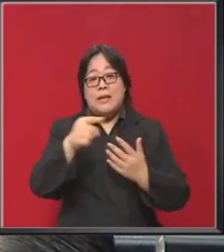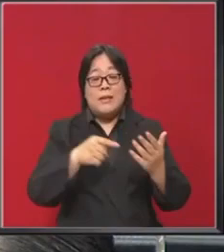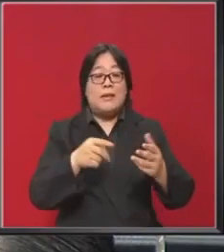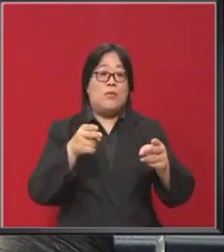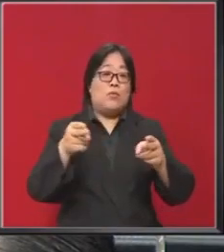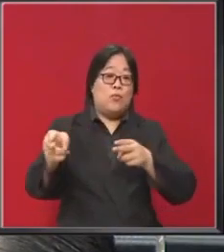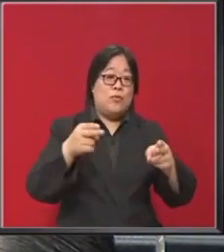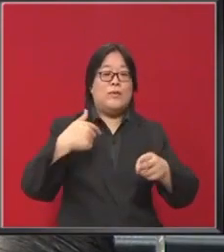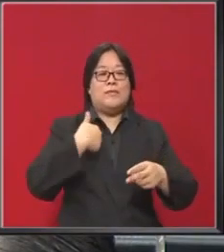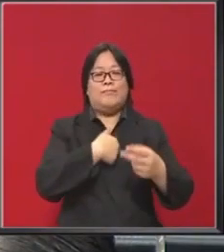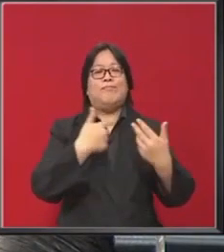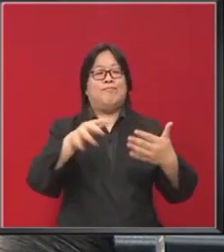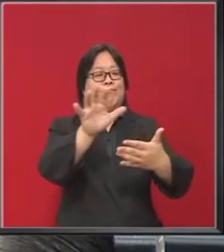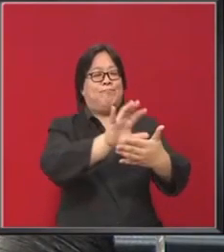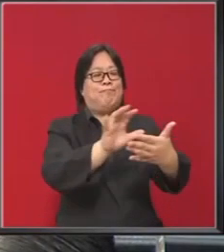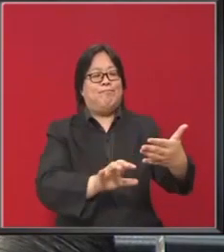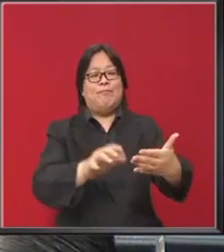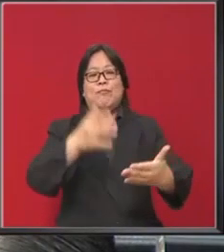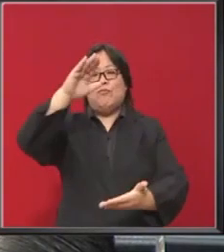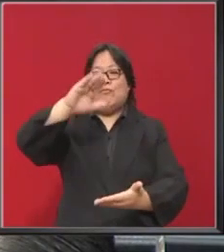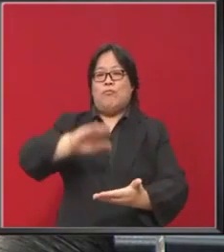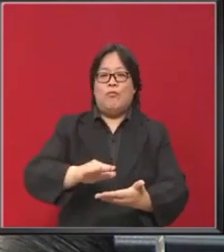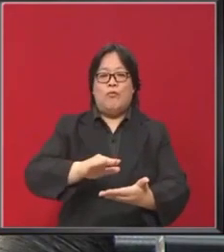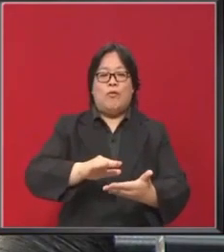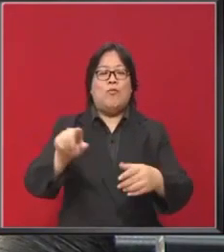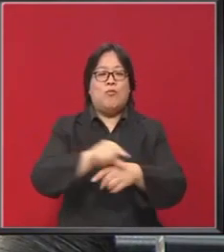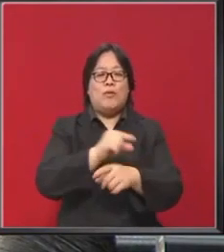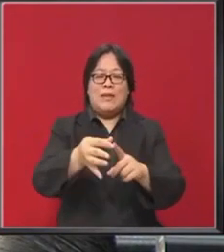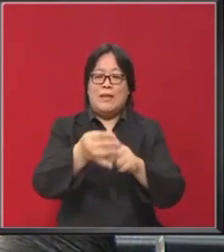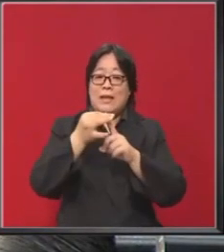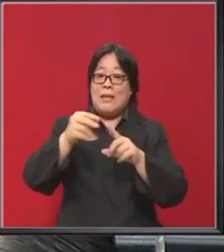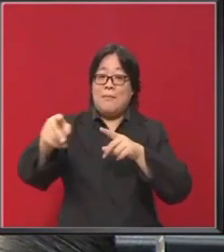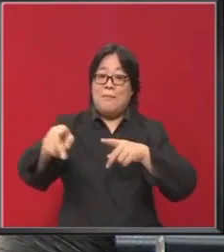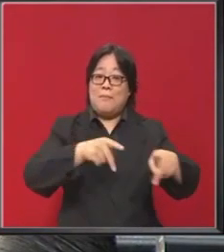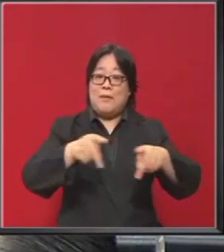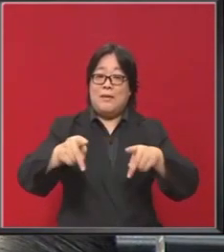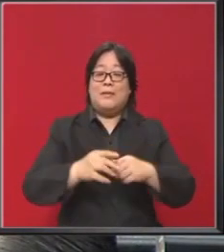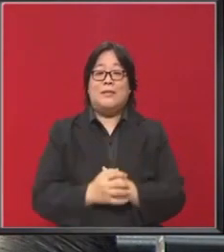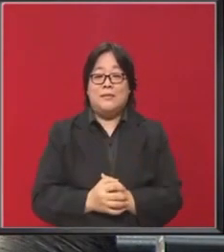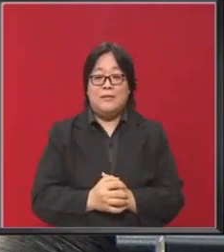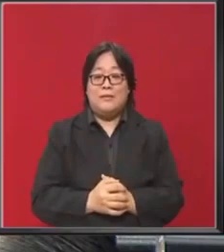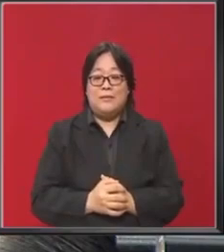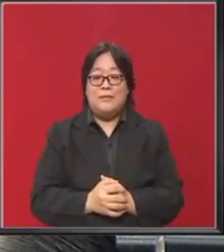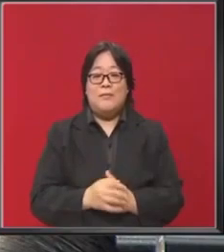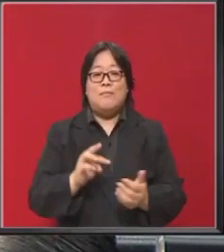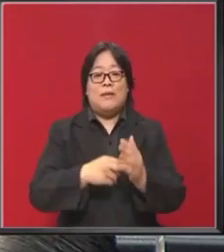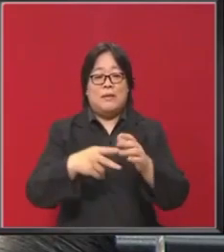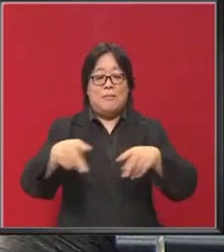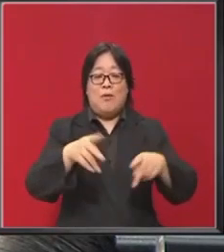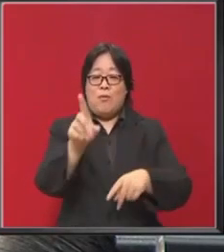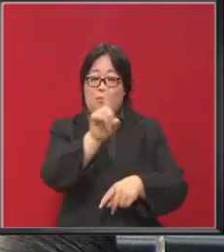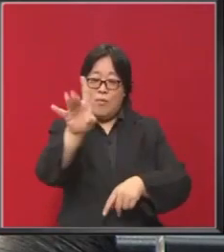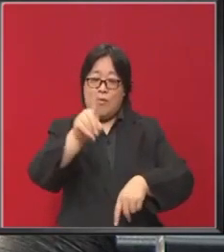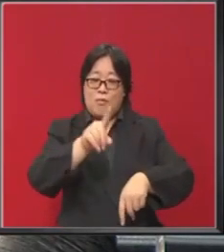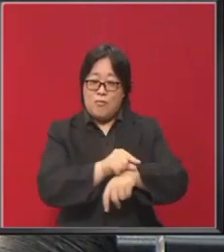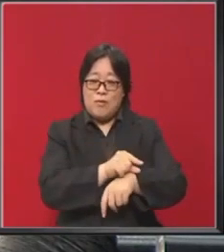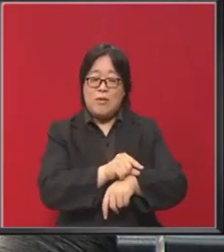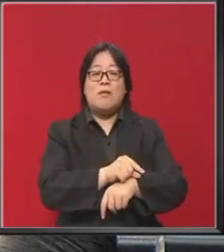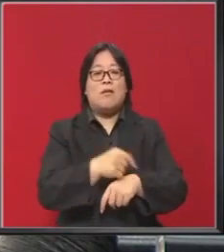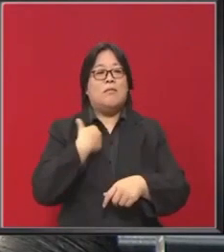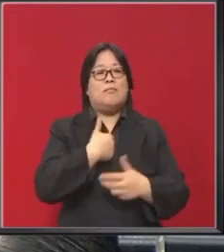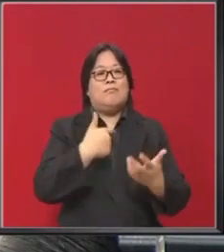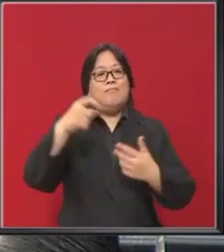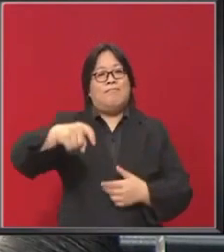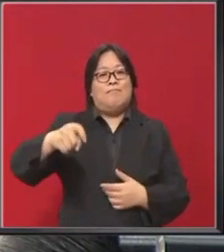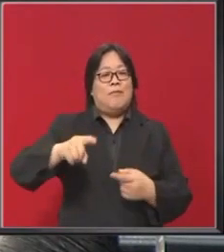setting yang kita rangka bagi mengurangkan penggunaan khususnya pasti single-use sekali guna ini ialah kita memastikan